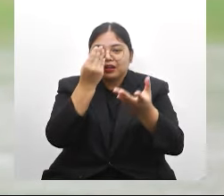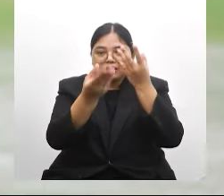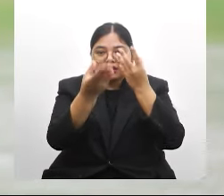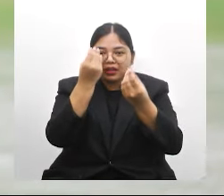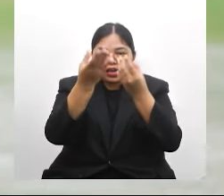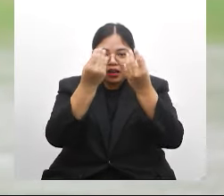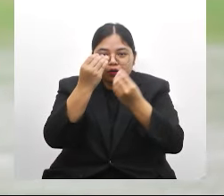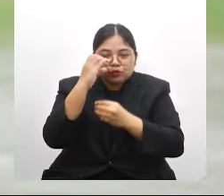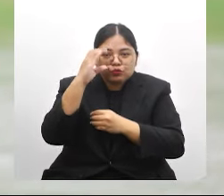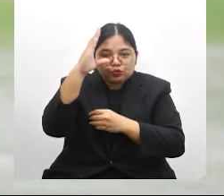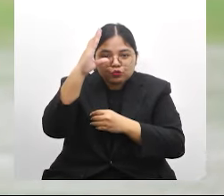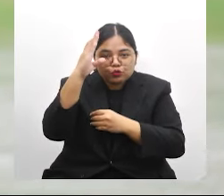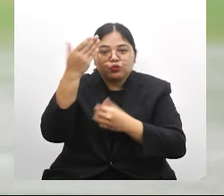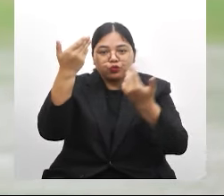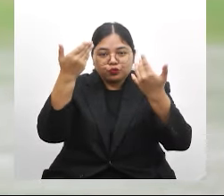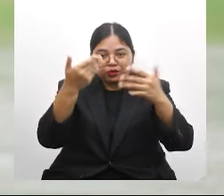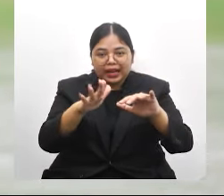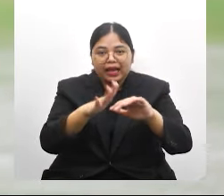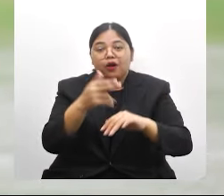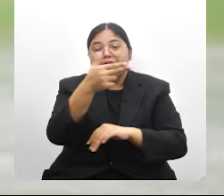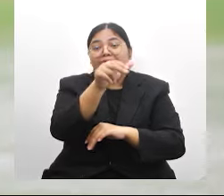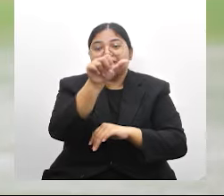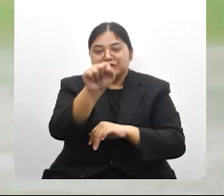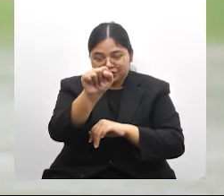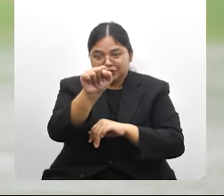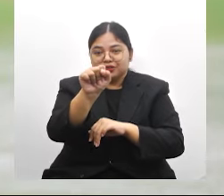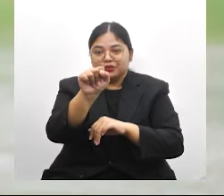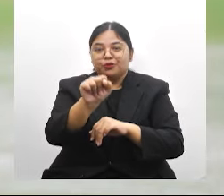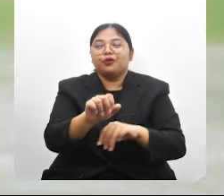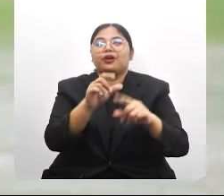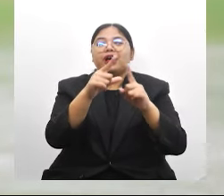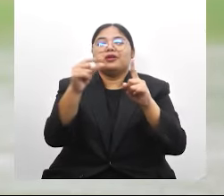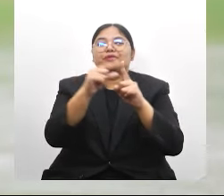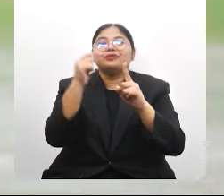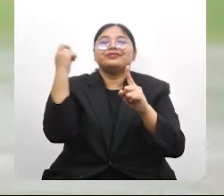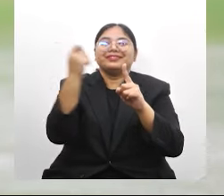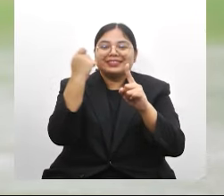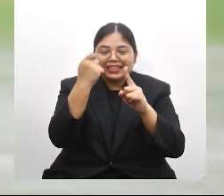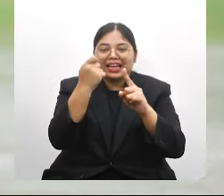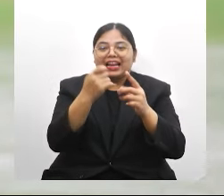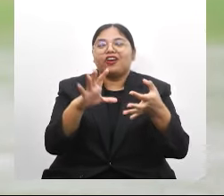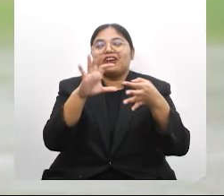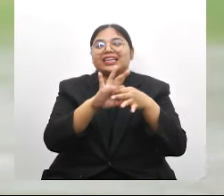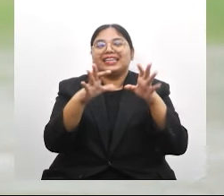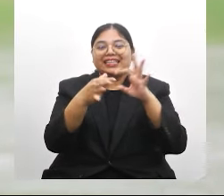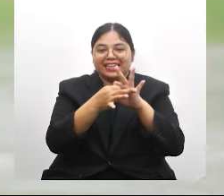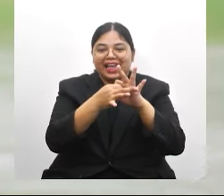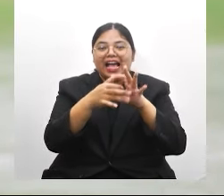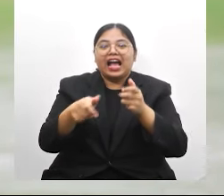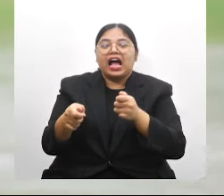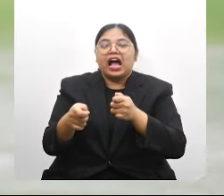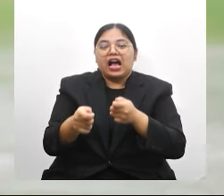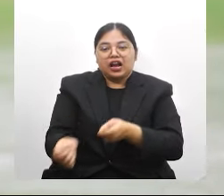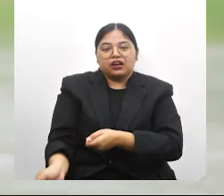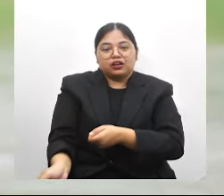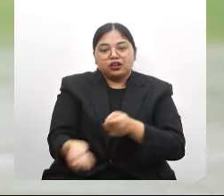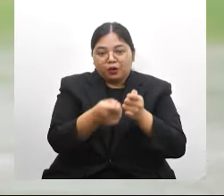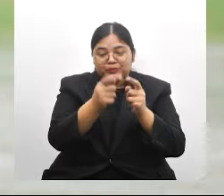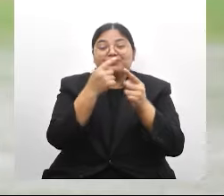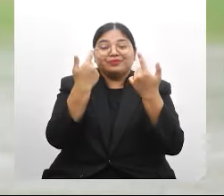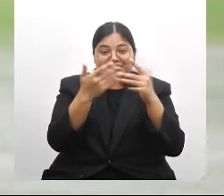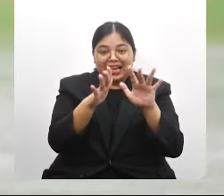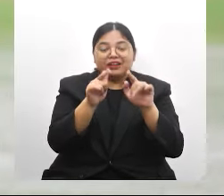ข้อมูลนะคะเกี่ยวกับหลักสูตรสถานศึกษามัคคุเทศและแคดดี้สนามกอล์ฟไปแล้วนะคะเรามีโอกาสได้อยู่กับน้อง2ท่านค่ะ